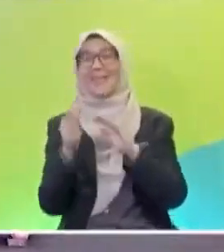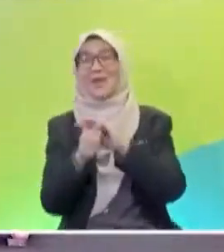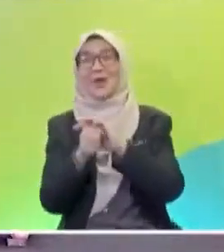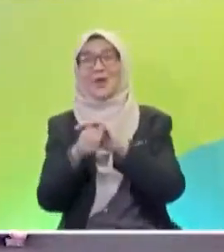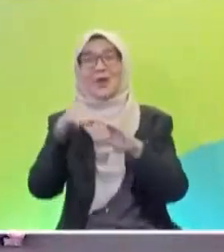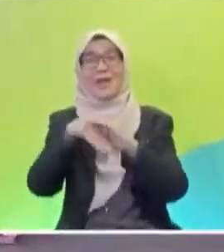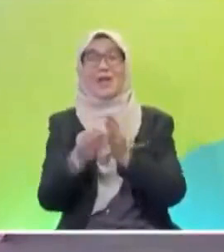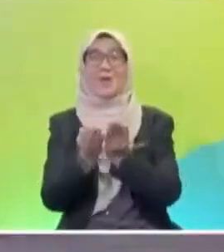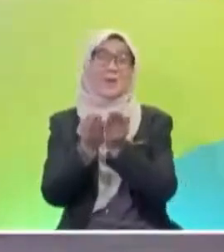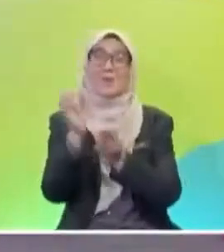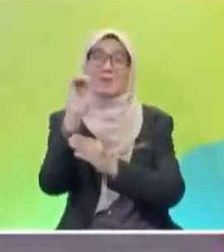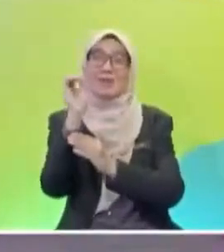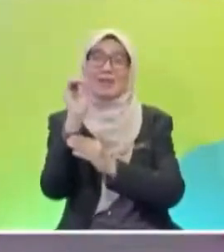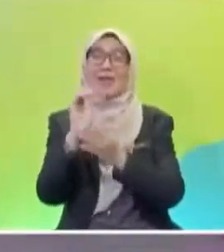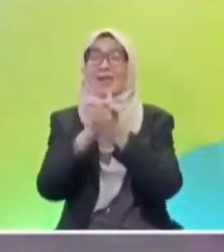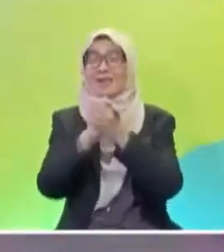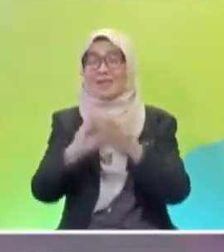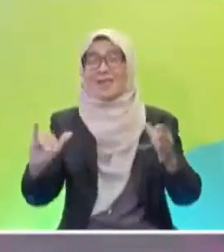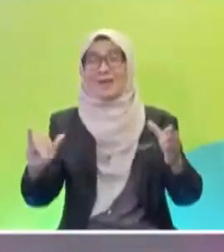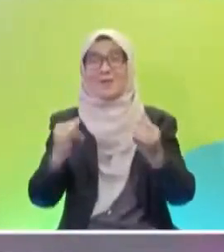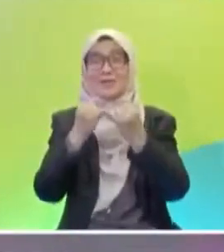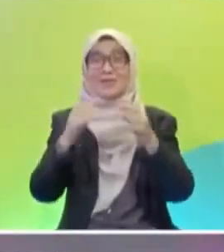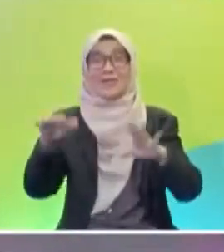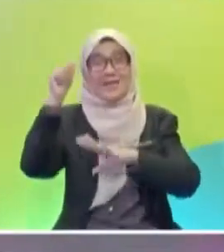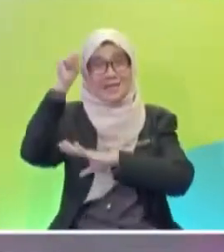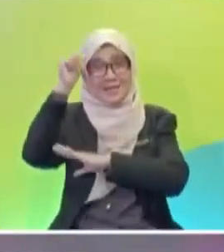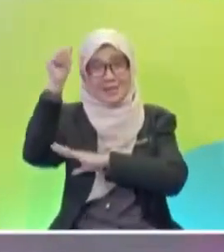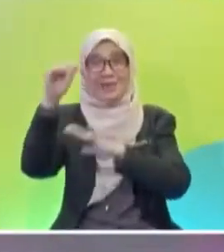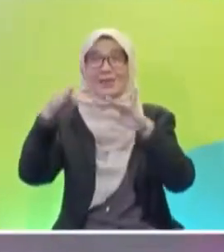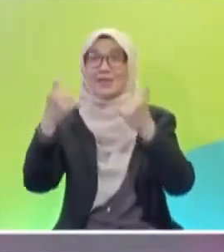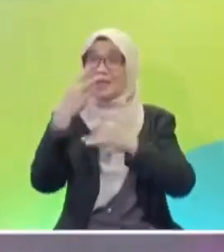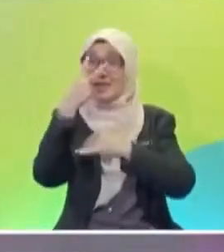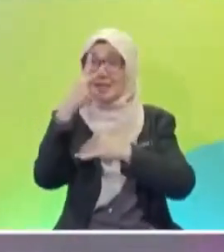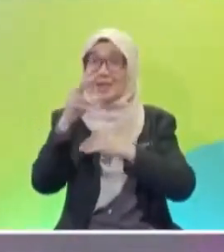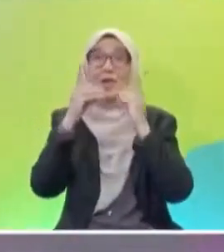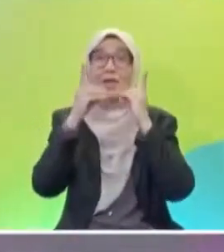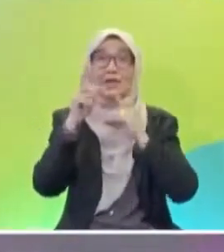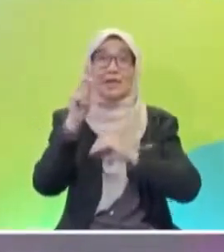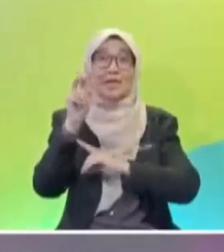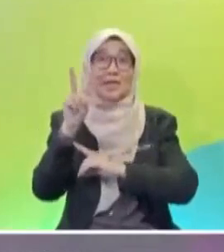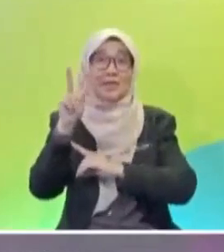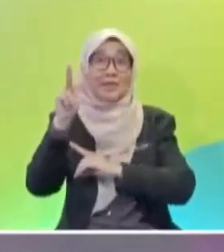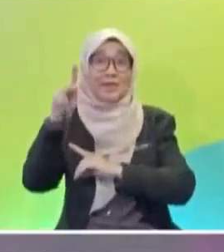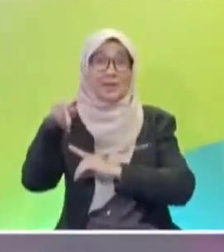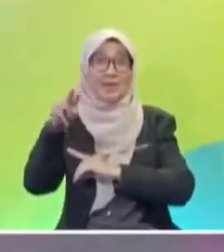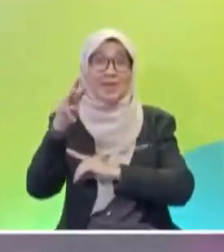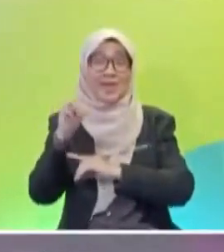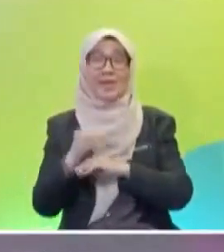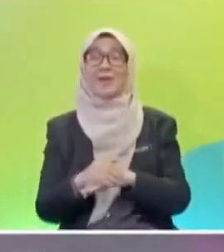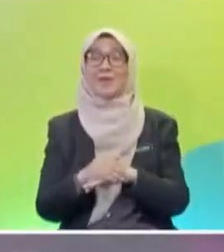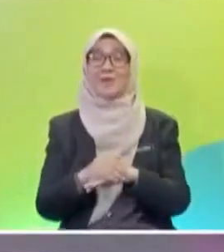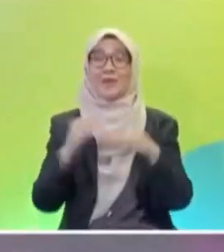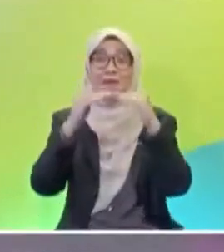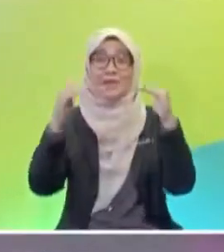assalamualaikum dan selamat sejahtera anda sekarang menonton Dedek TV menarik yaitu